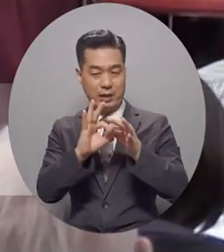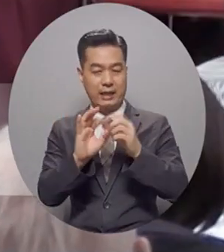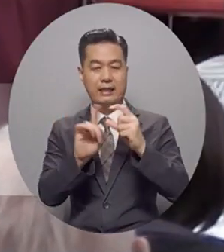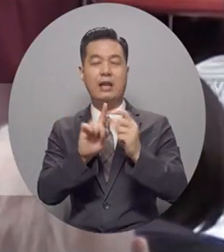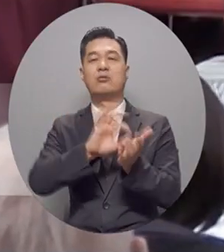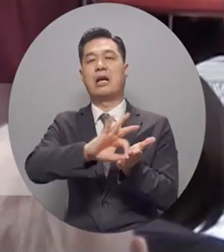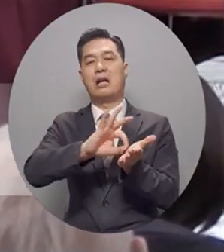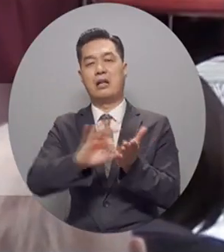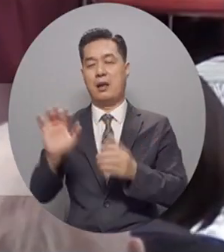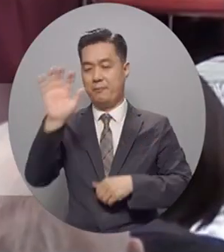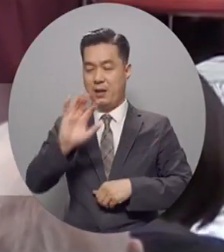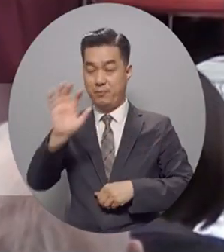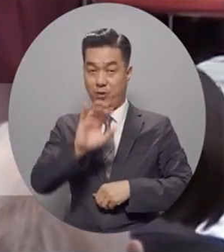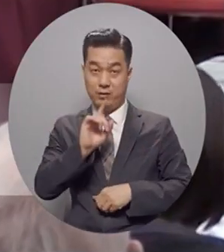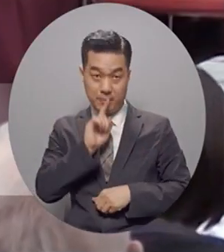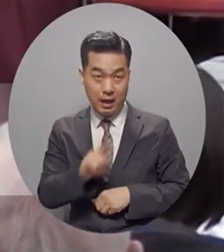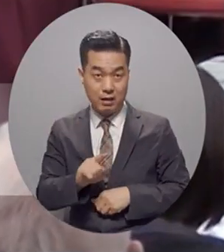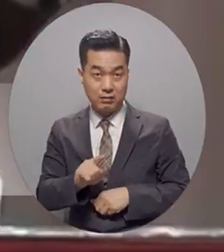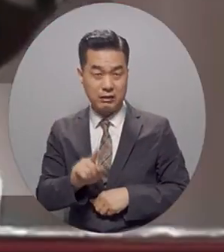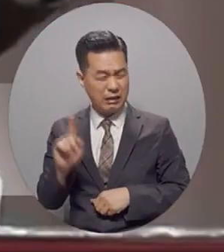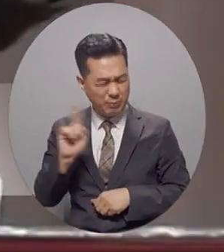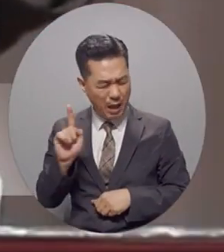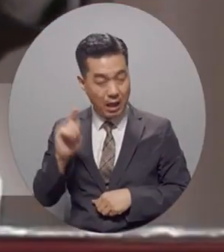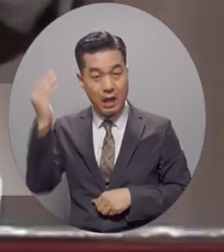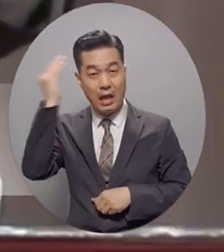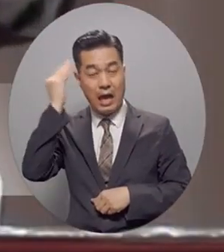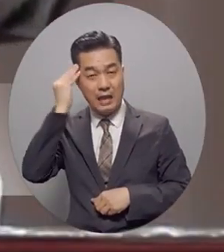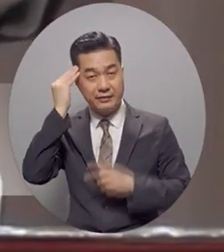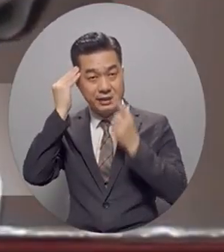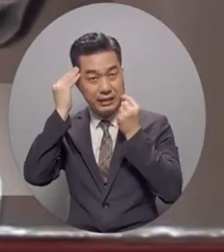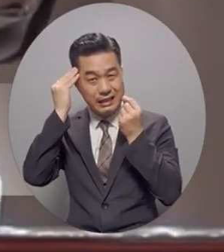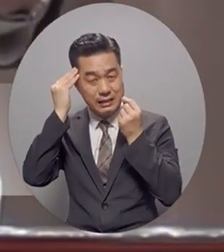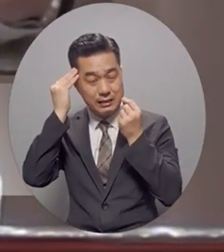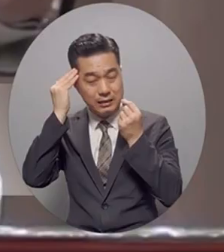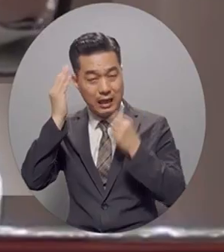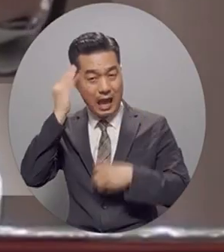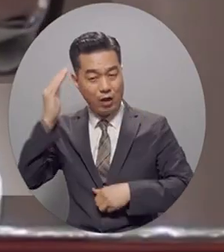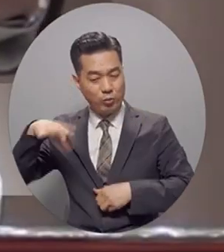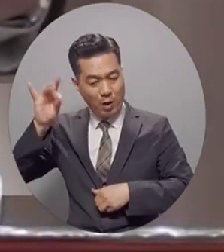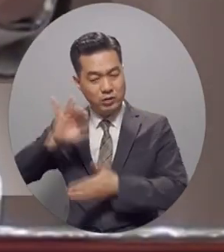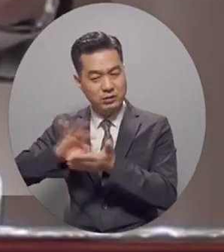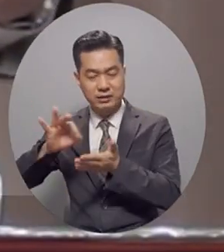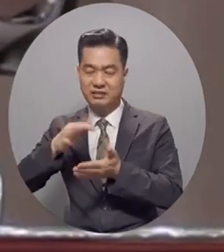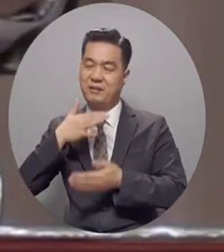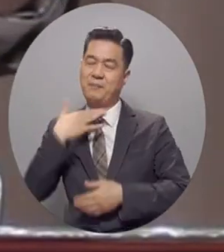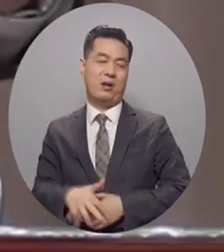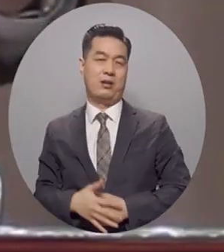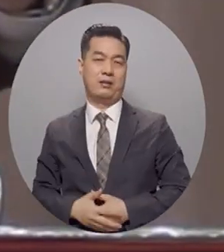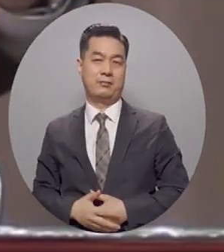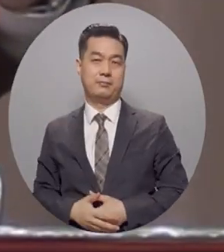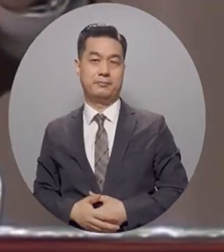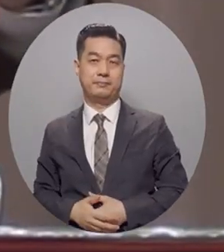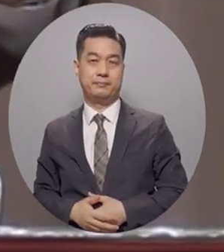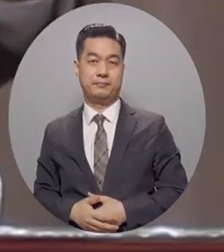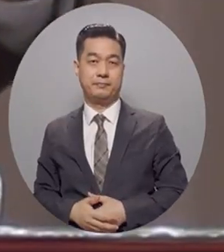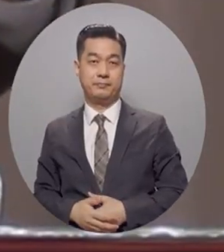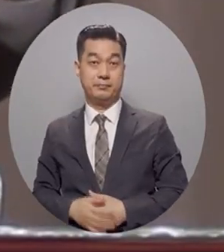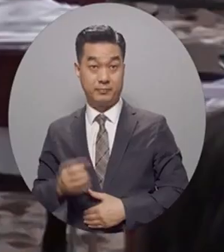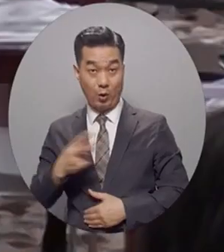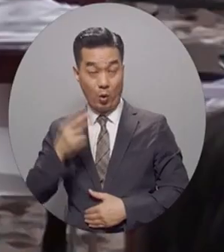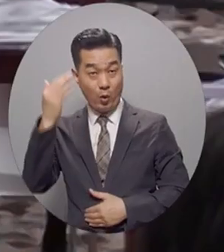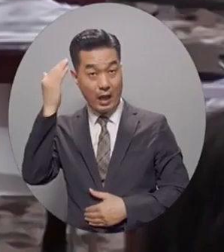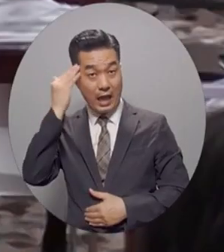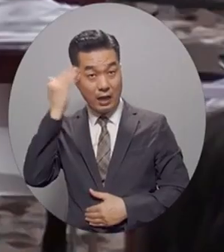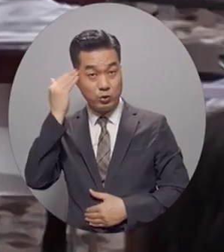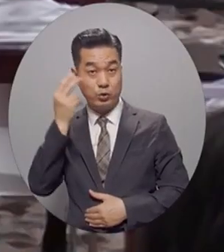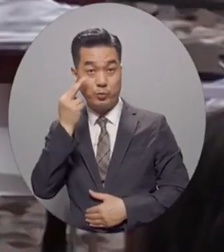표현을 반복했는데 단 한 번도 한일 관계라거나 한일이라고 말하지 않았습니다. 심지어 한국,